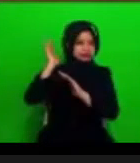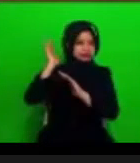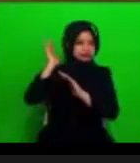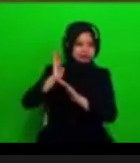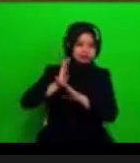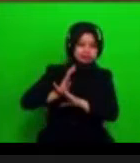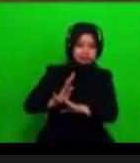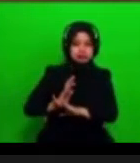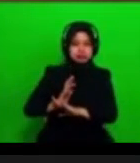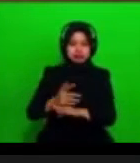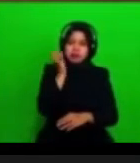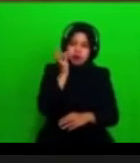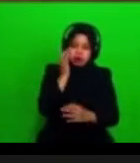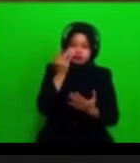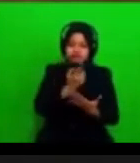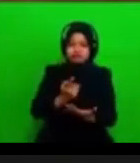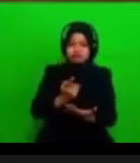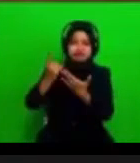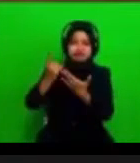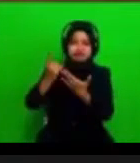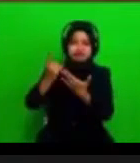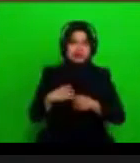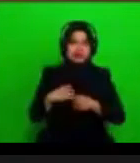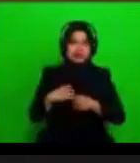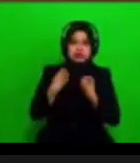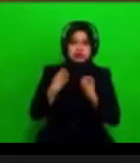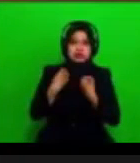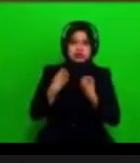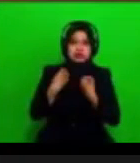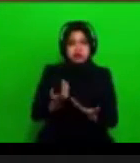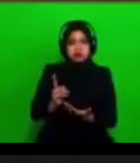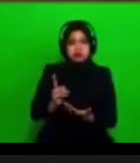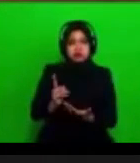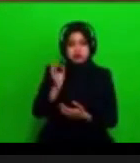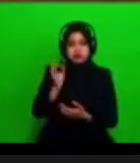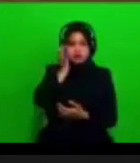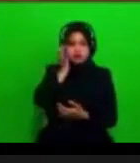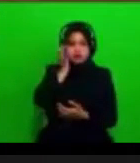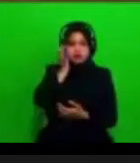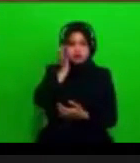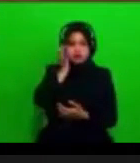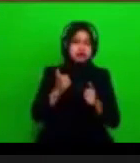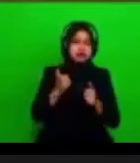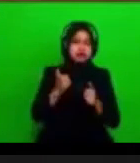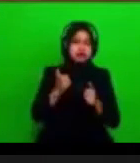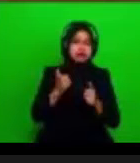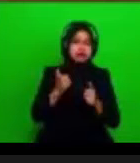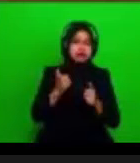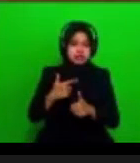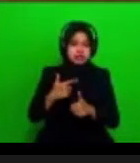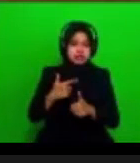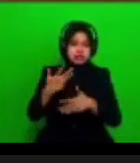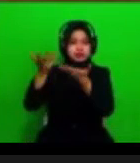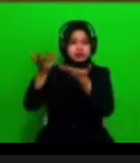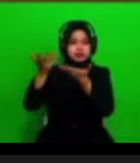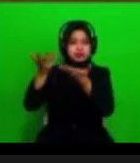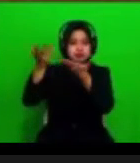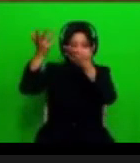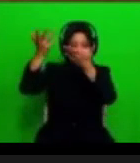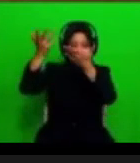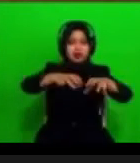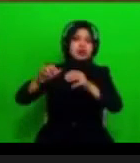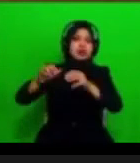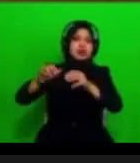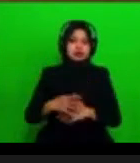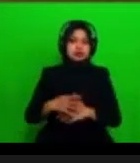ridhoi. Ya Allah, ya Tuhan kami, bimbing kami dalam mewujudkan cita-cita dan harapan kebijakan